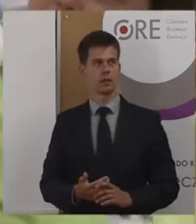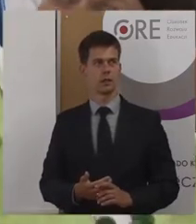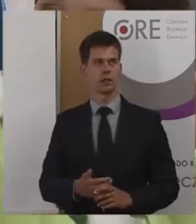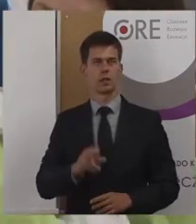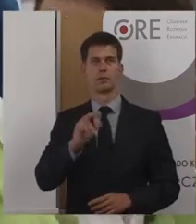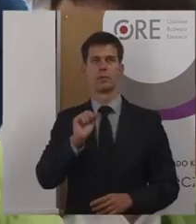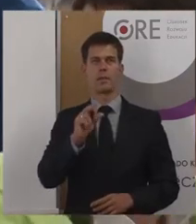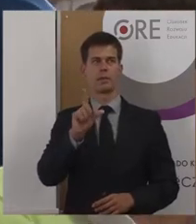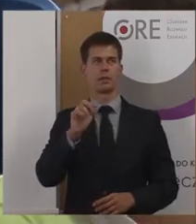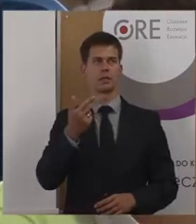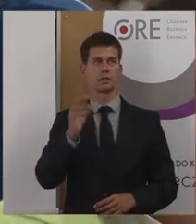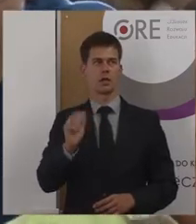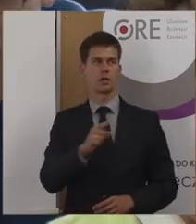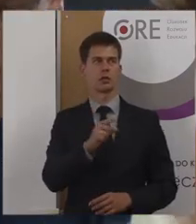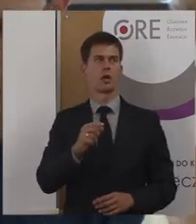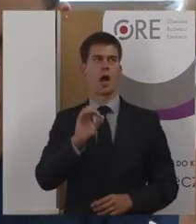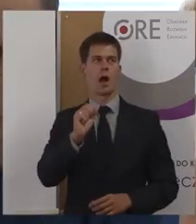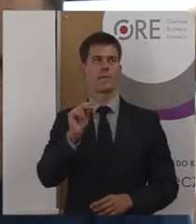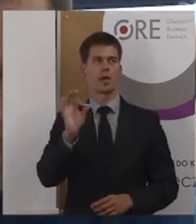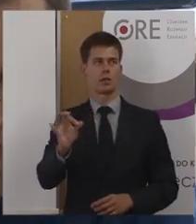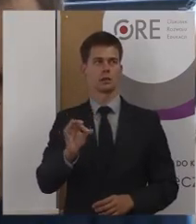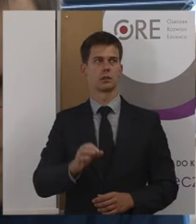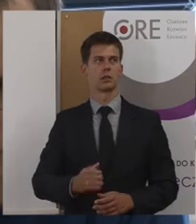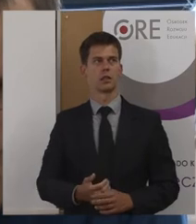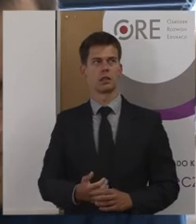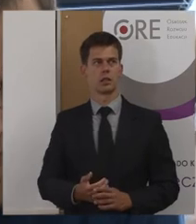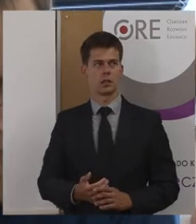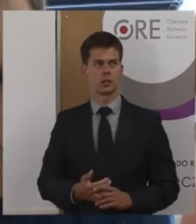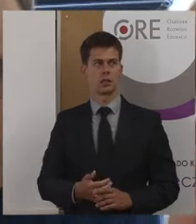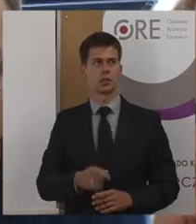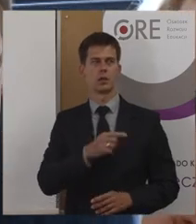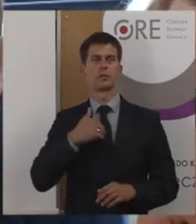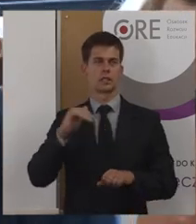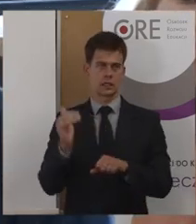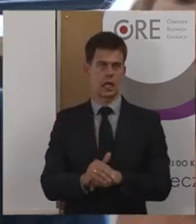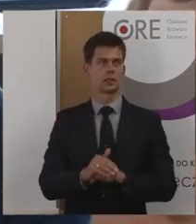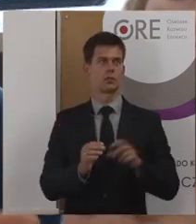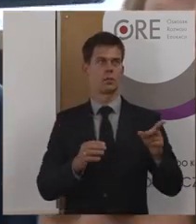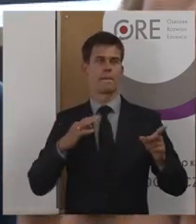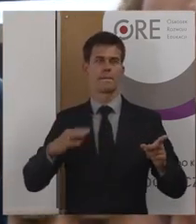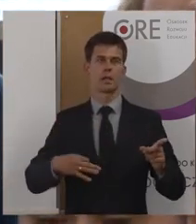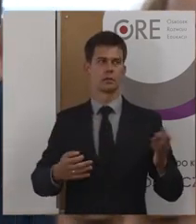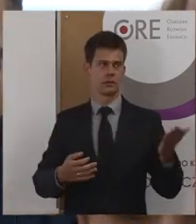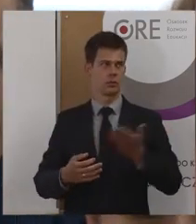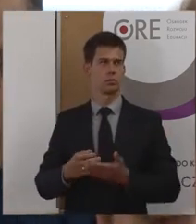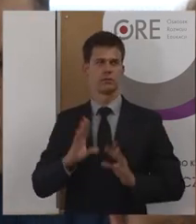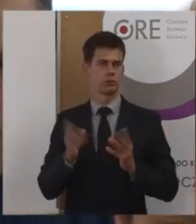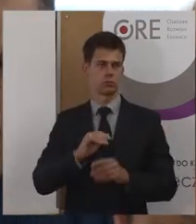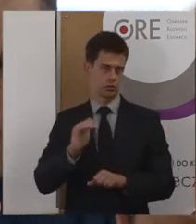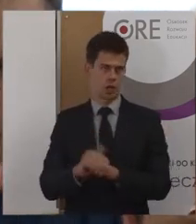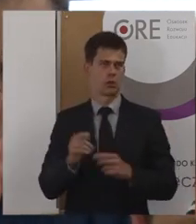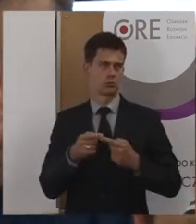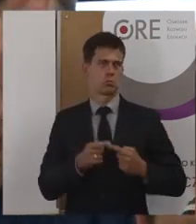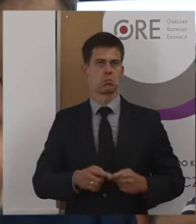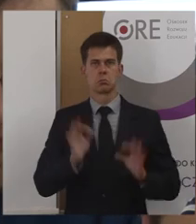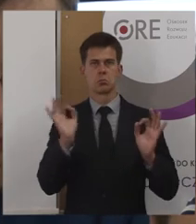Małgorzata Paplińska, Akademia Pedagogiki Specjalnej i Fundacja Cedunis. Ja zgadzam się tutaj z Państwem i popieram tę